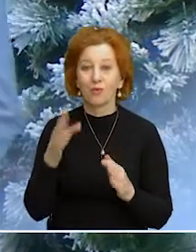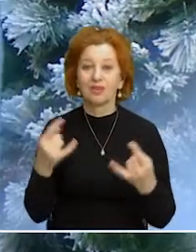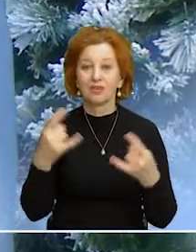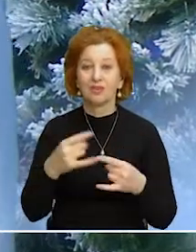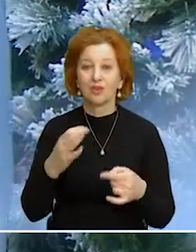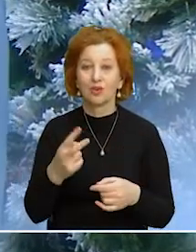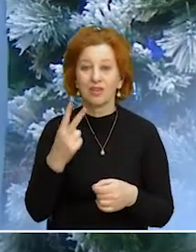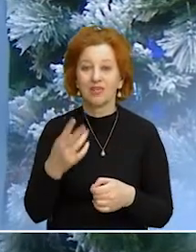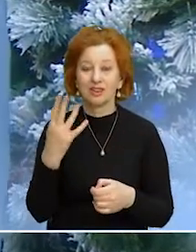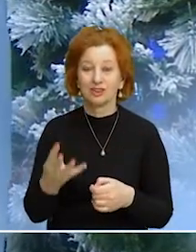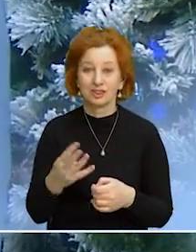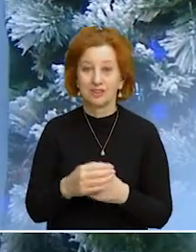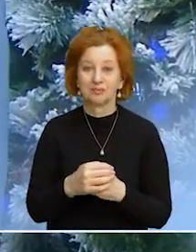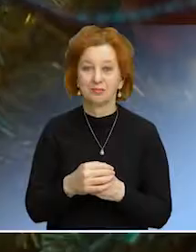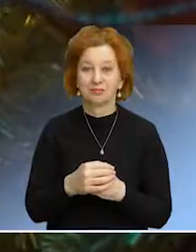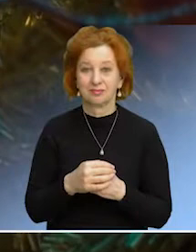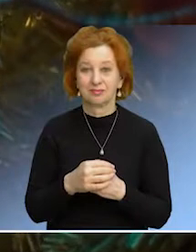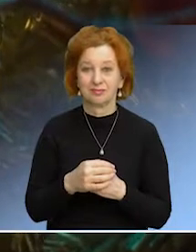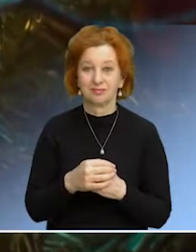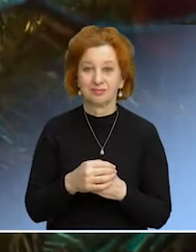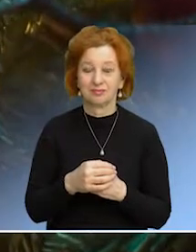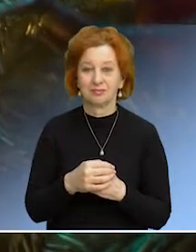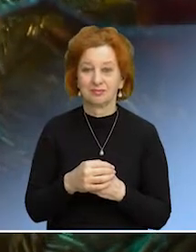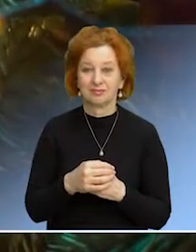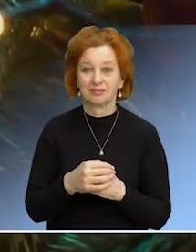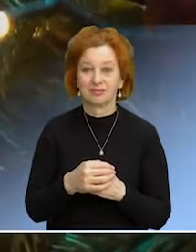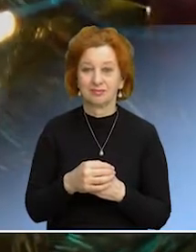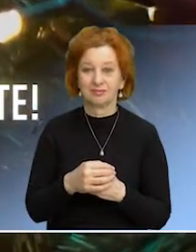утра на телеканале «Дон-24».